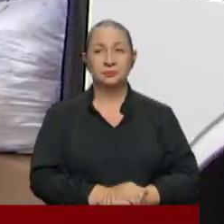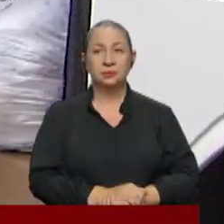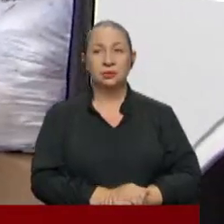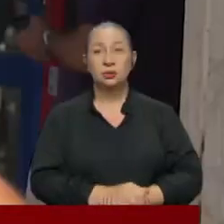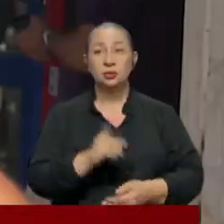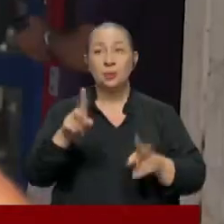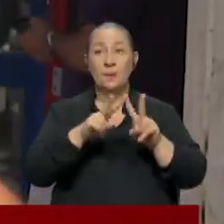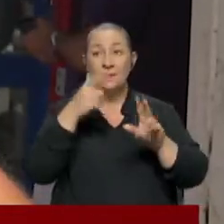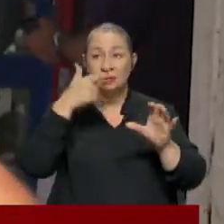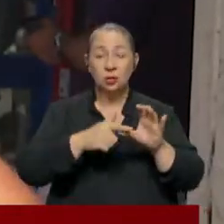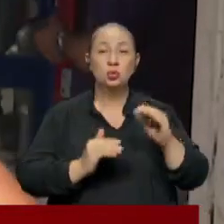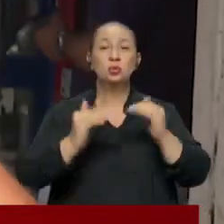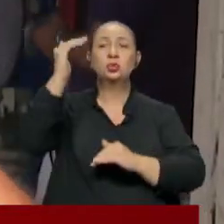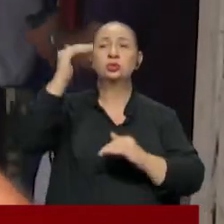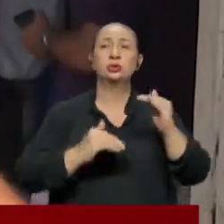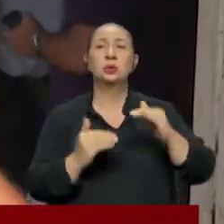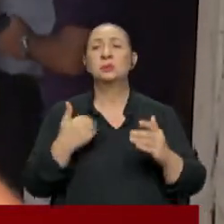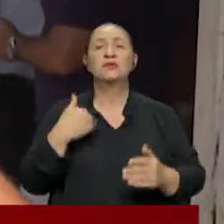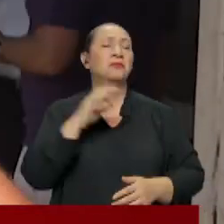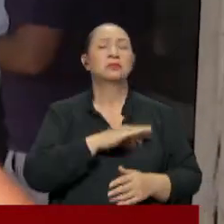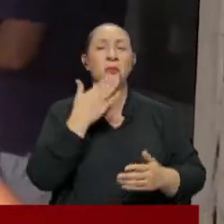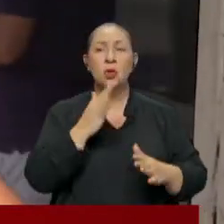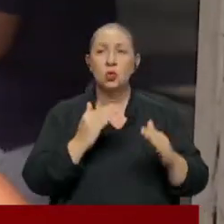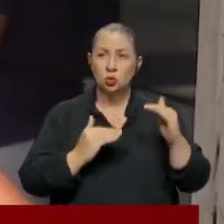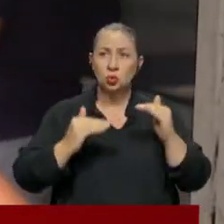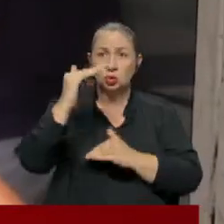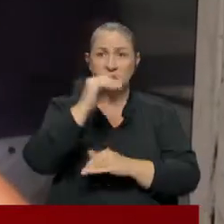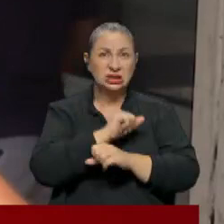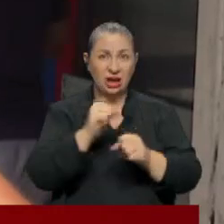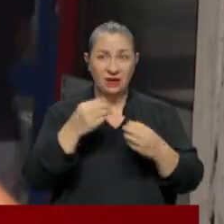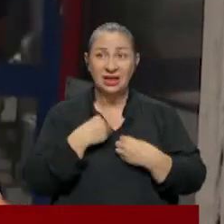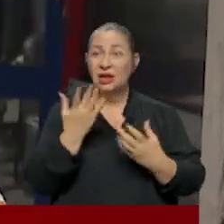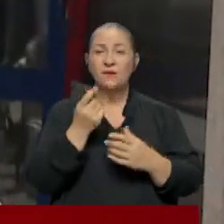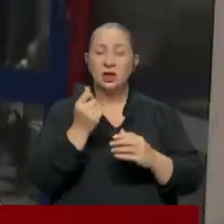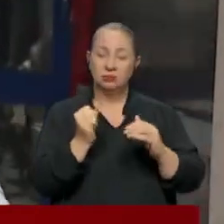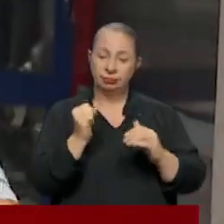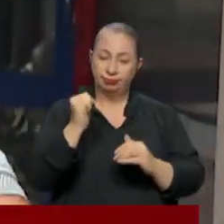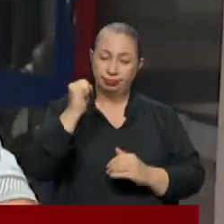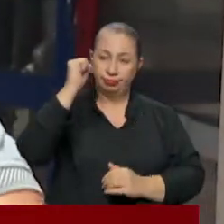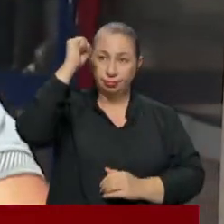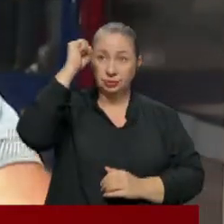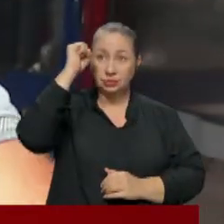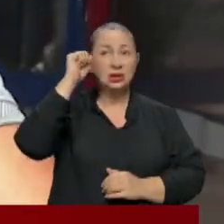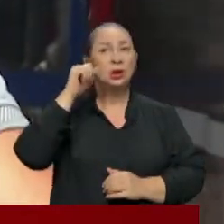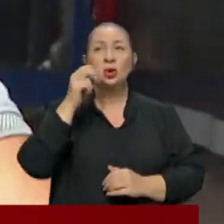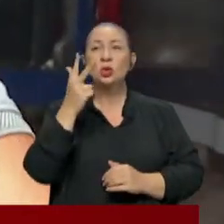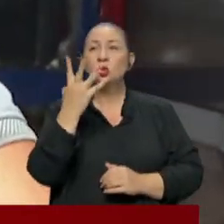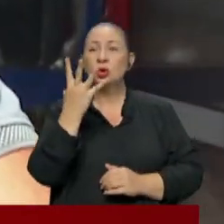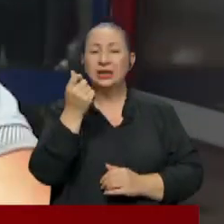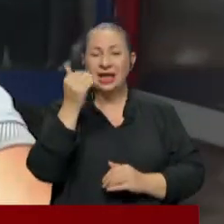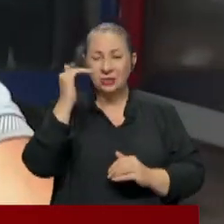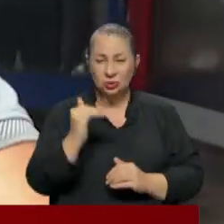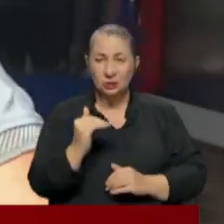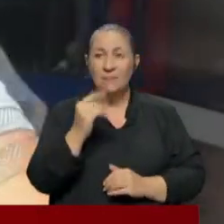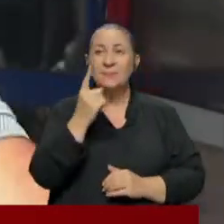Şu mazotun yükselip inmesi hiçbir şey ifade etmedi. Sadece yükselmesi çok şey ifade etti. Çünkü fiyatları tavana çıkardı. 3-4 liranın